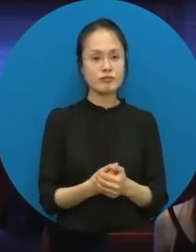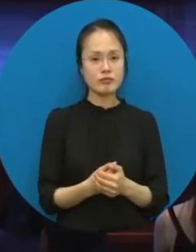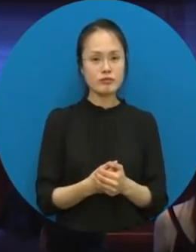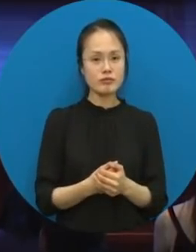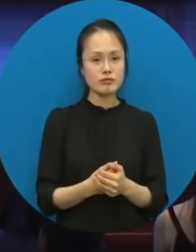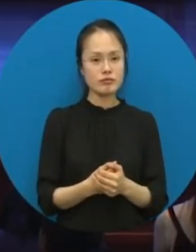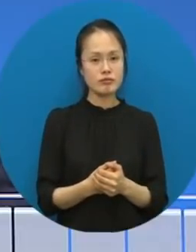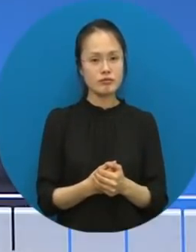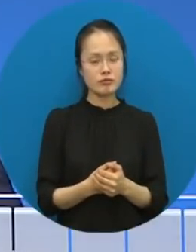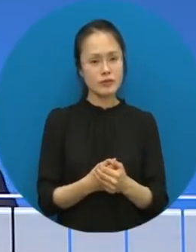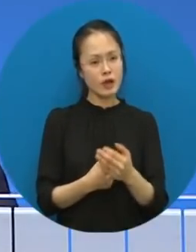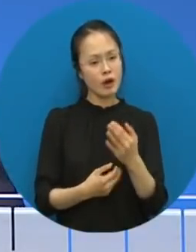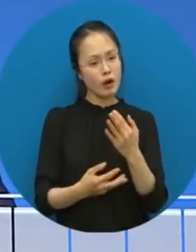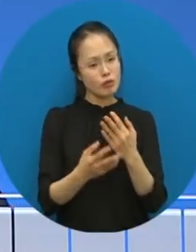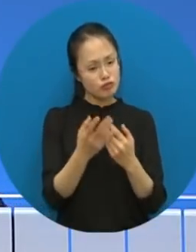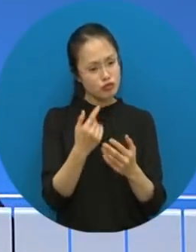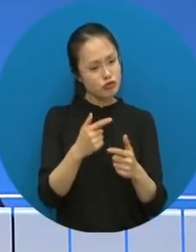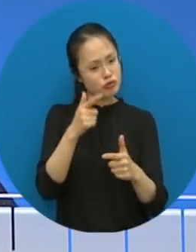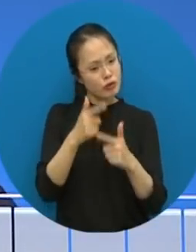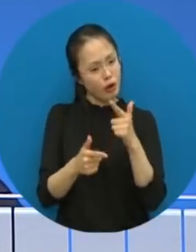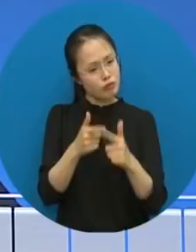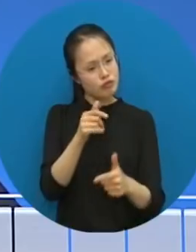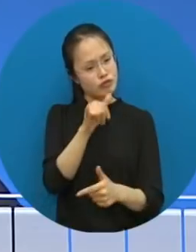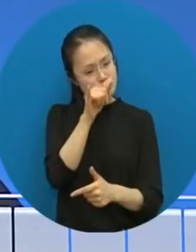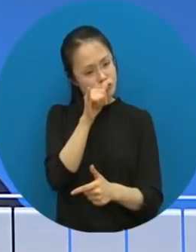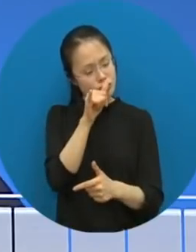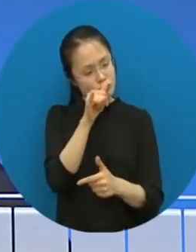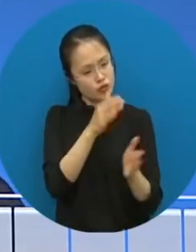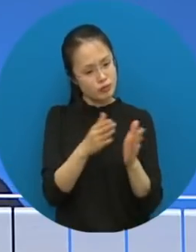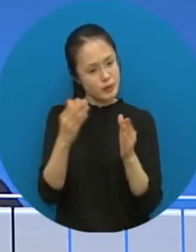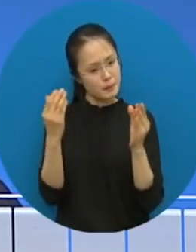저기 불은 있고 땔감은 있는데